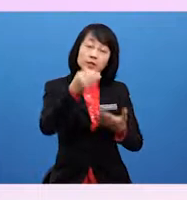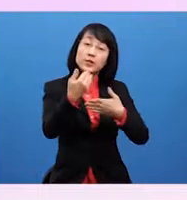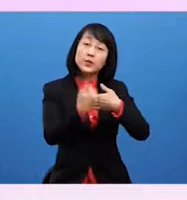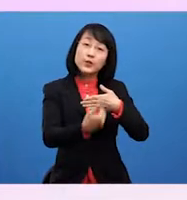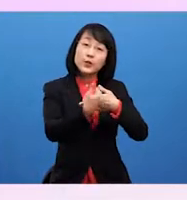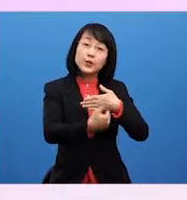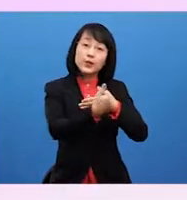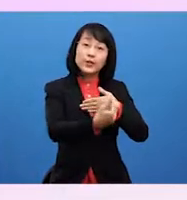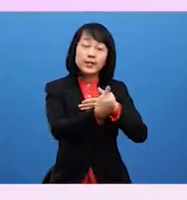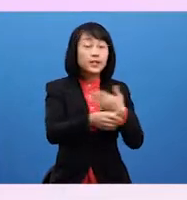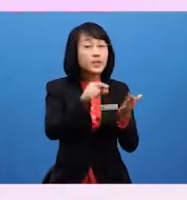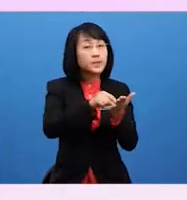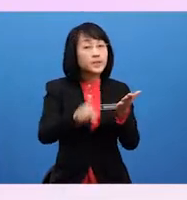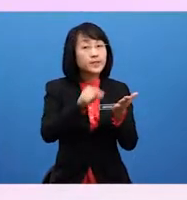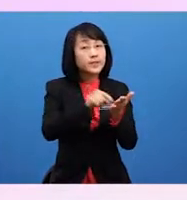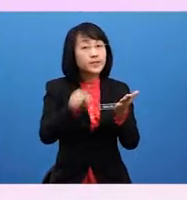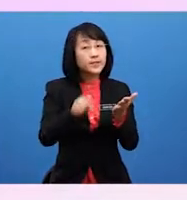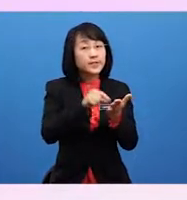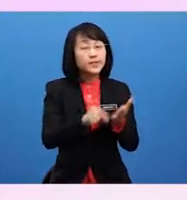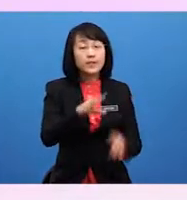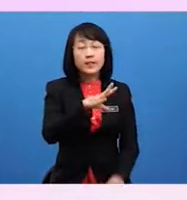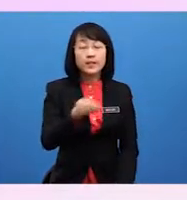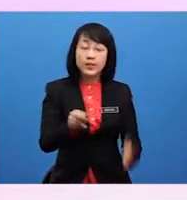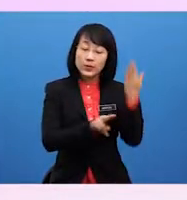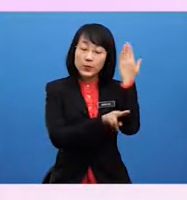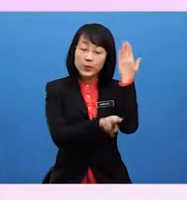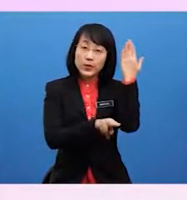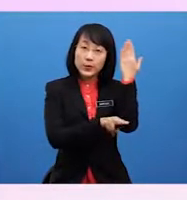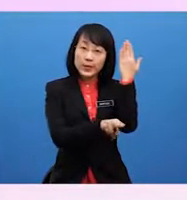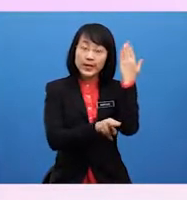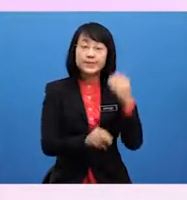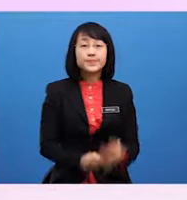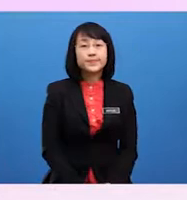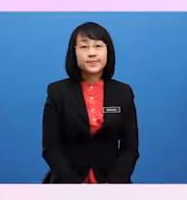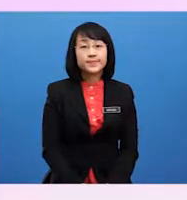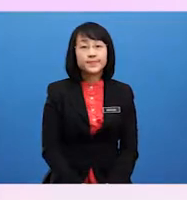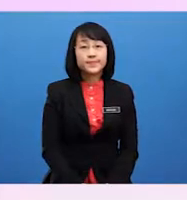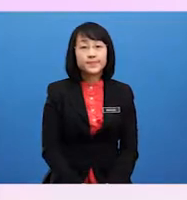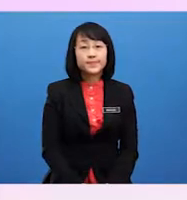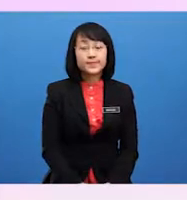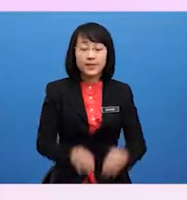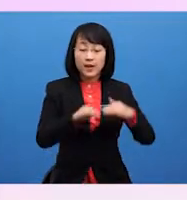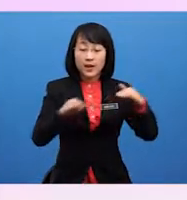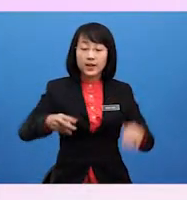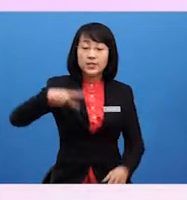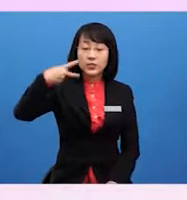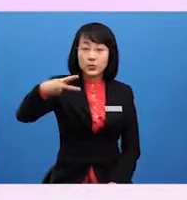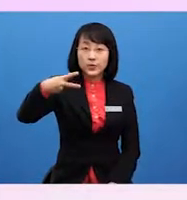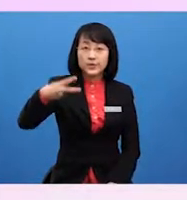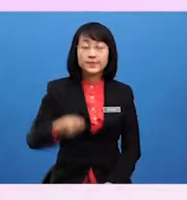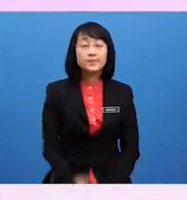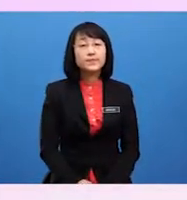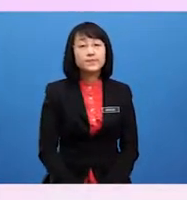roti, biji rit dan ubi-ubian. Aras dua adalah makanan yang